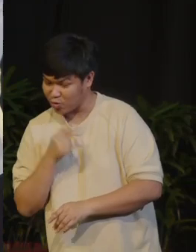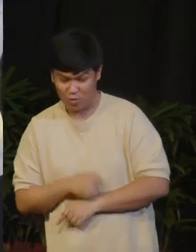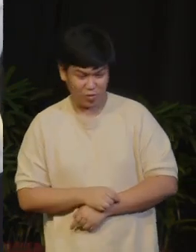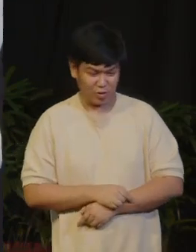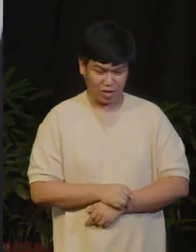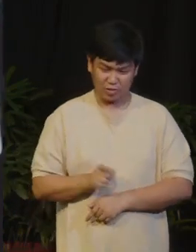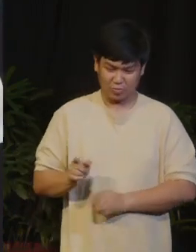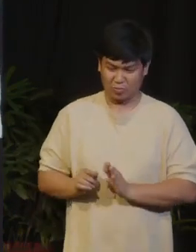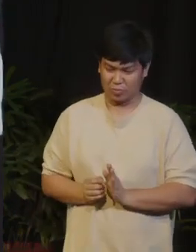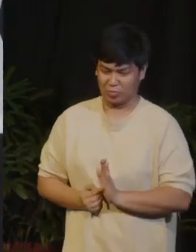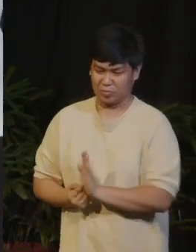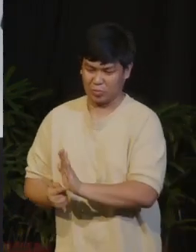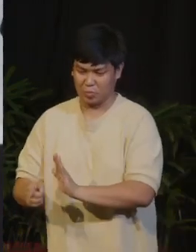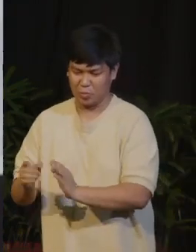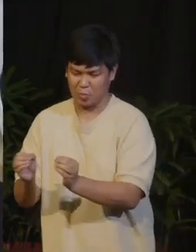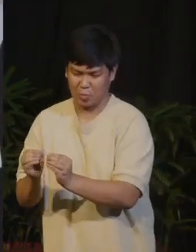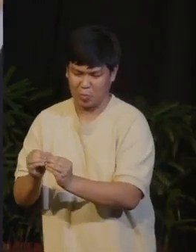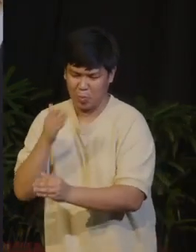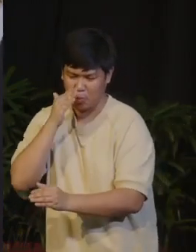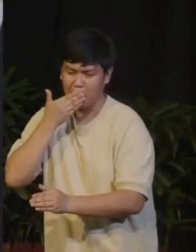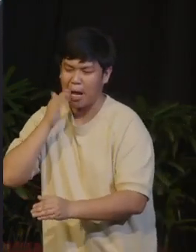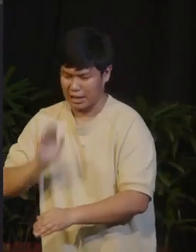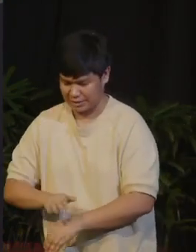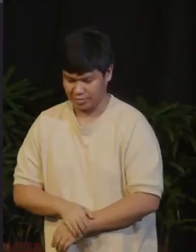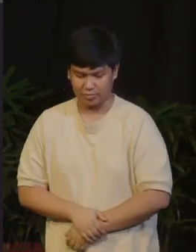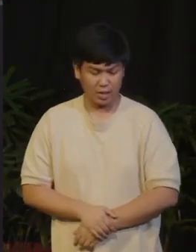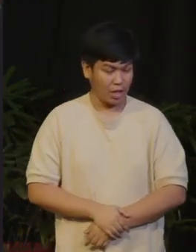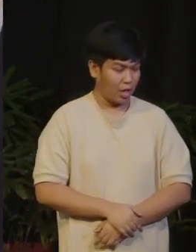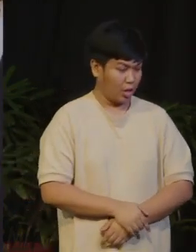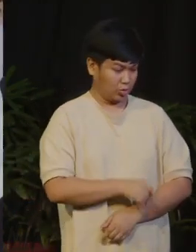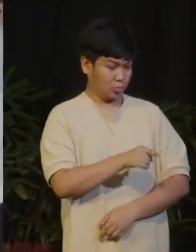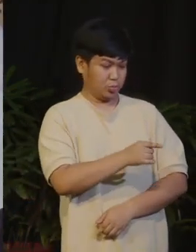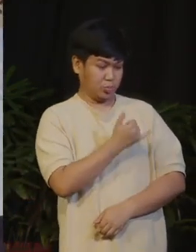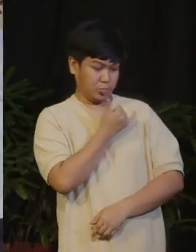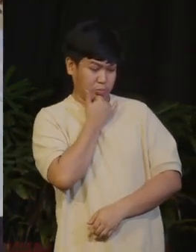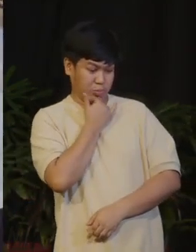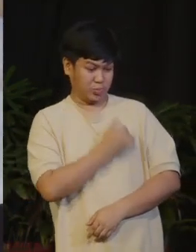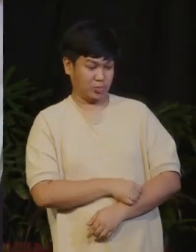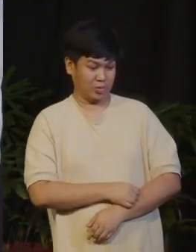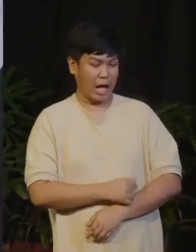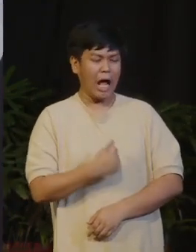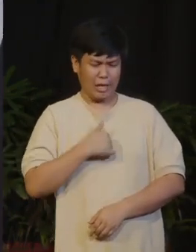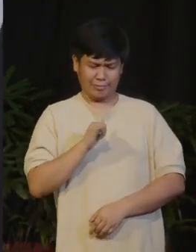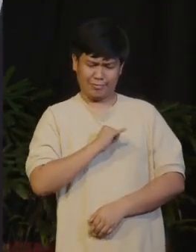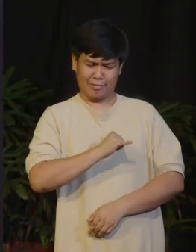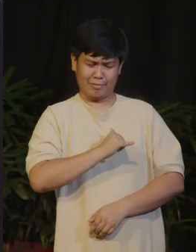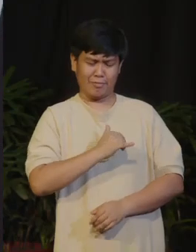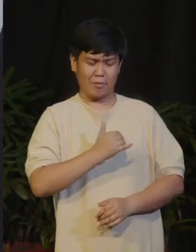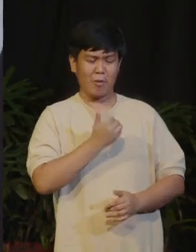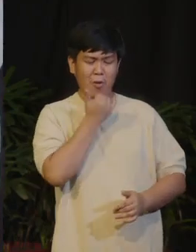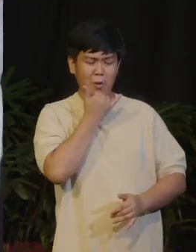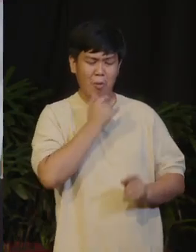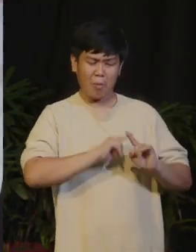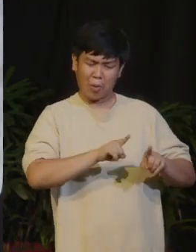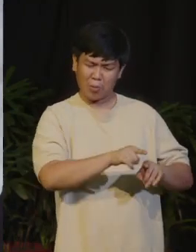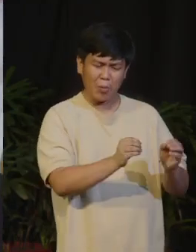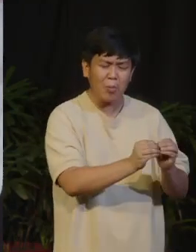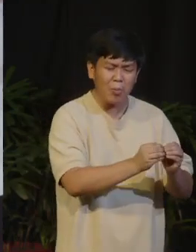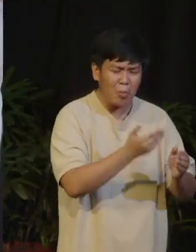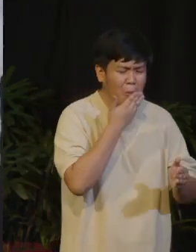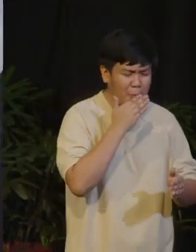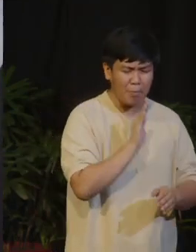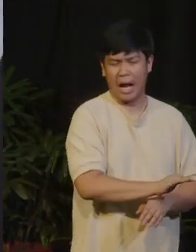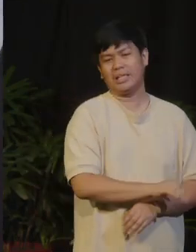pagkukulang, ipoproject ko sa iba. Natural po sa lahat ng makasalanang tao yan. Pero hindi po dapat yan nakikita sa